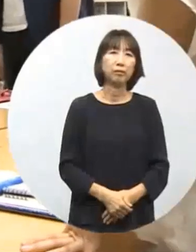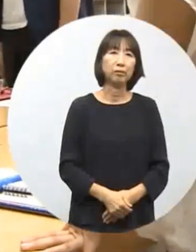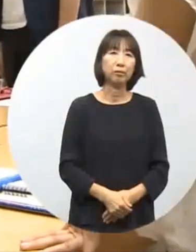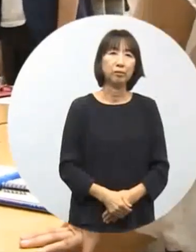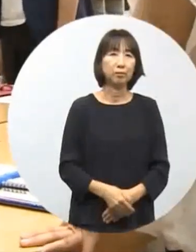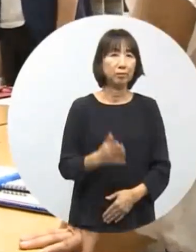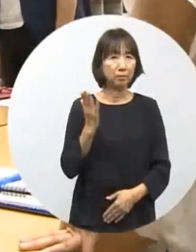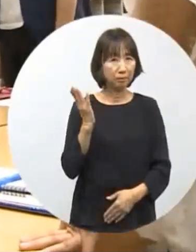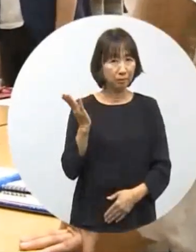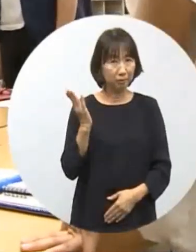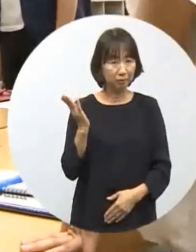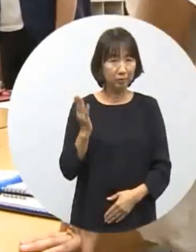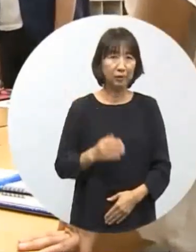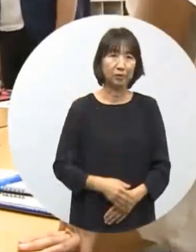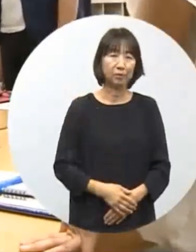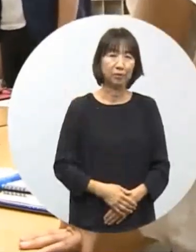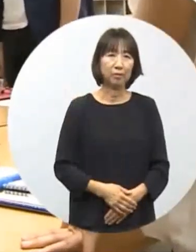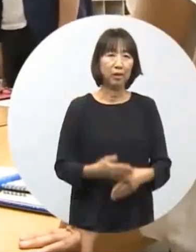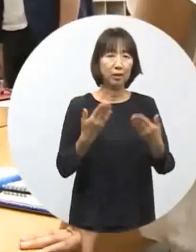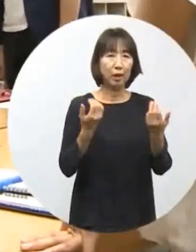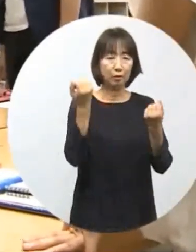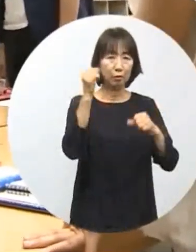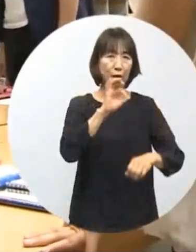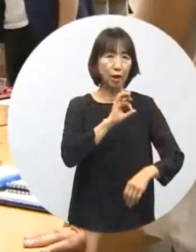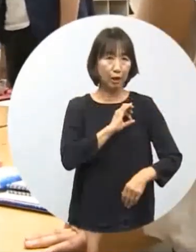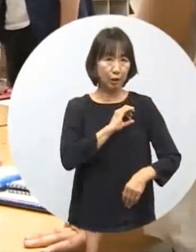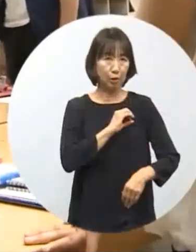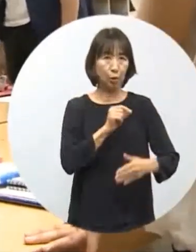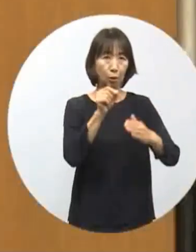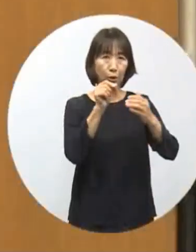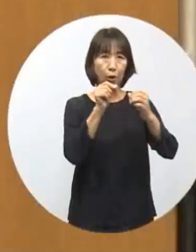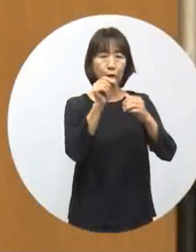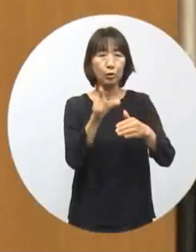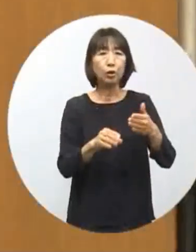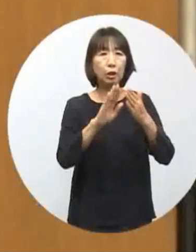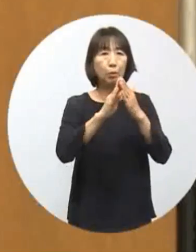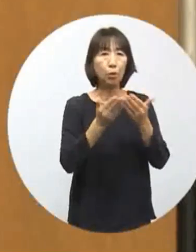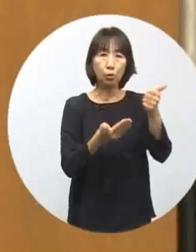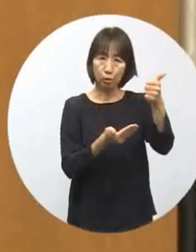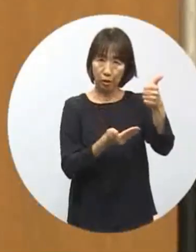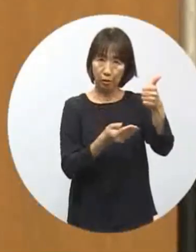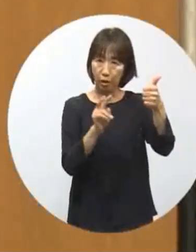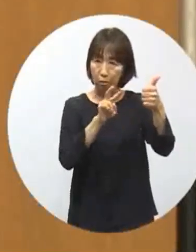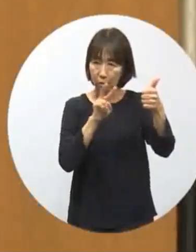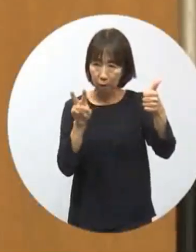こちらは茅ヶ崎市美術館学芸員の月本さんが見守る中